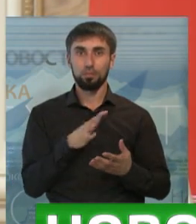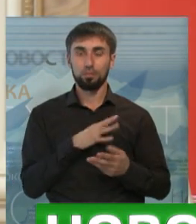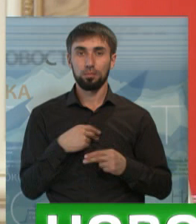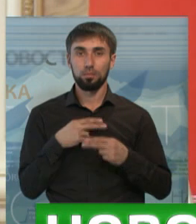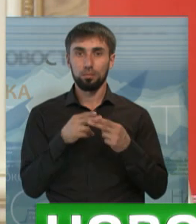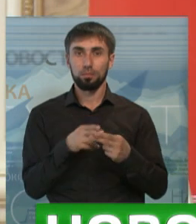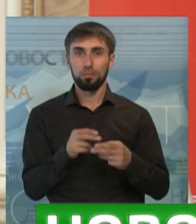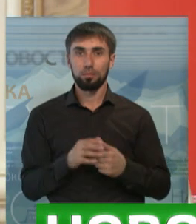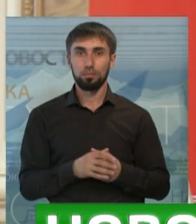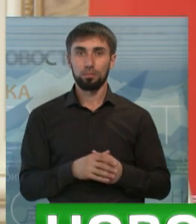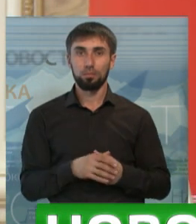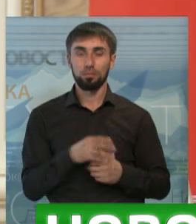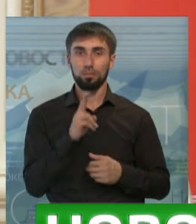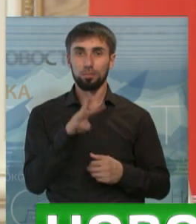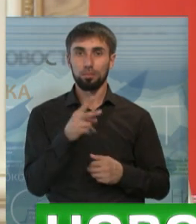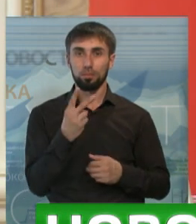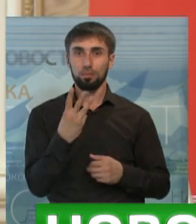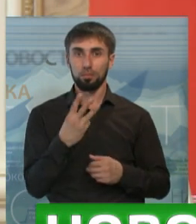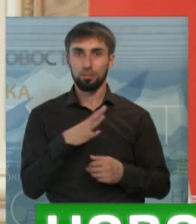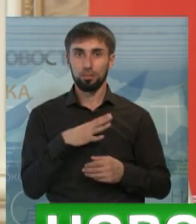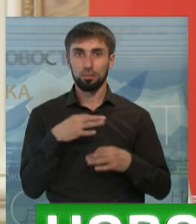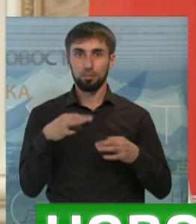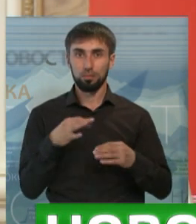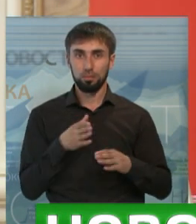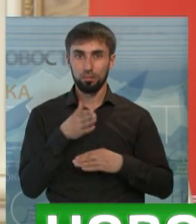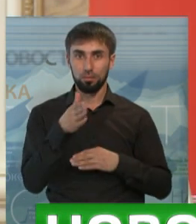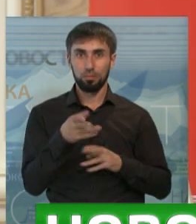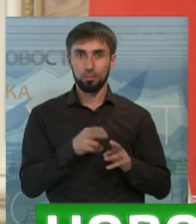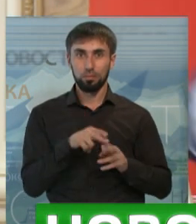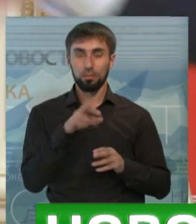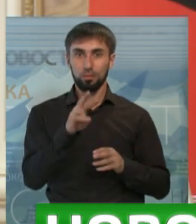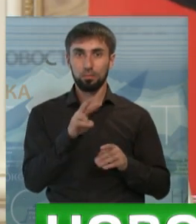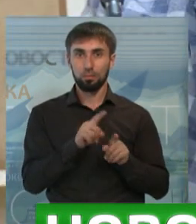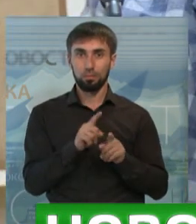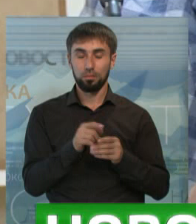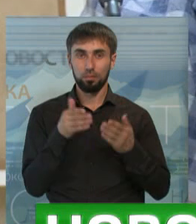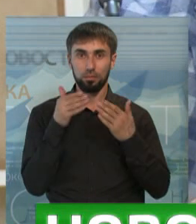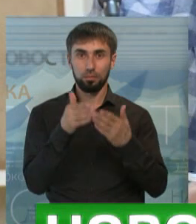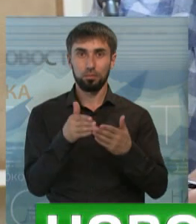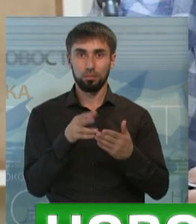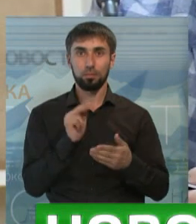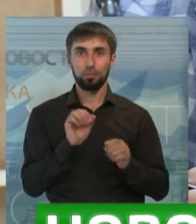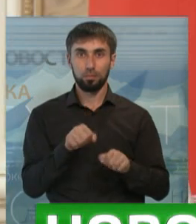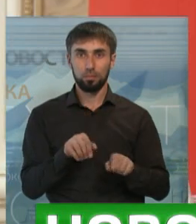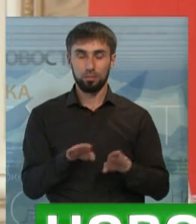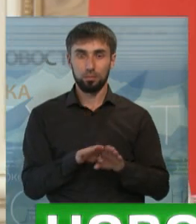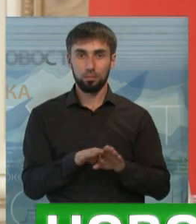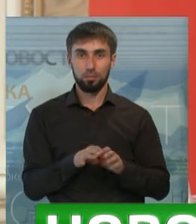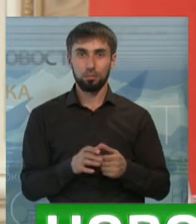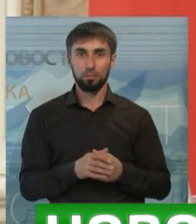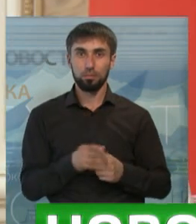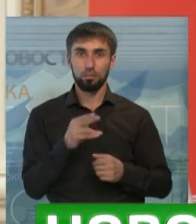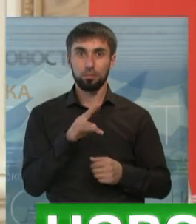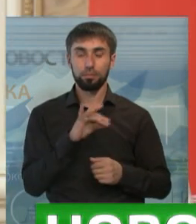в 23 наверх и даже больше это от кромки станет вся сила для них то